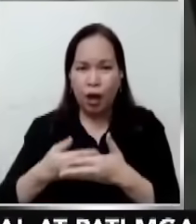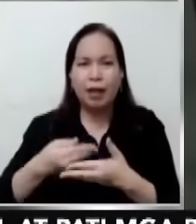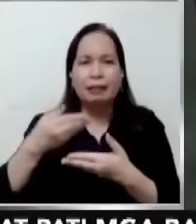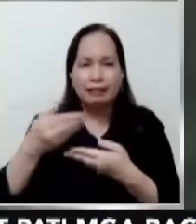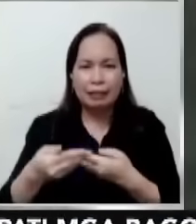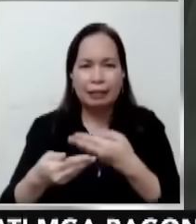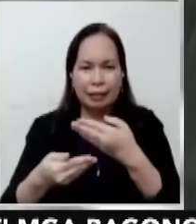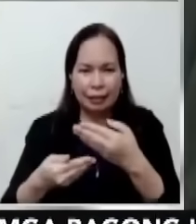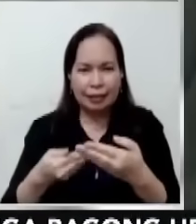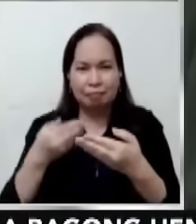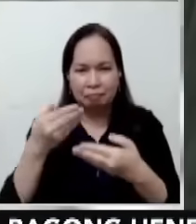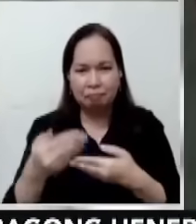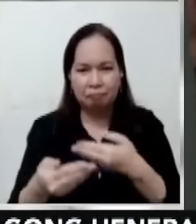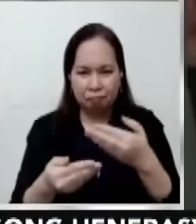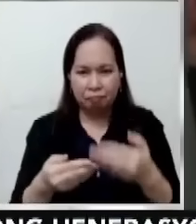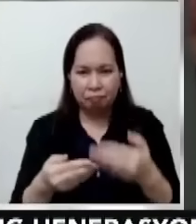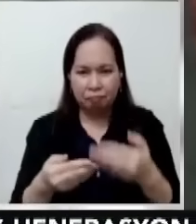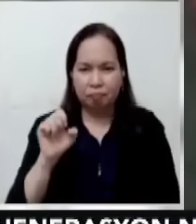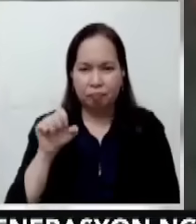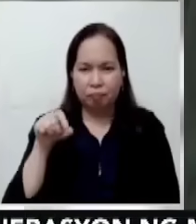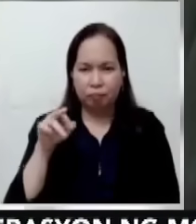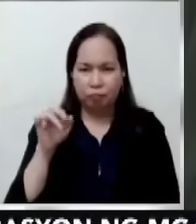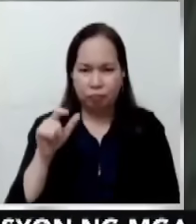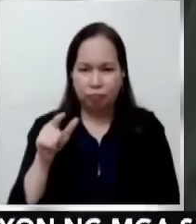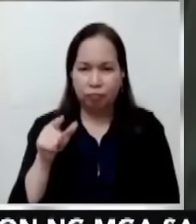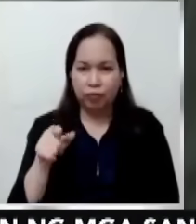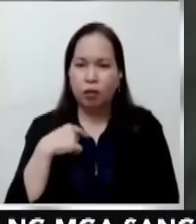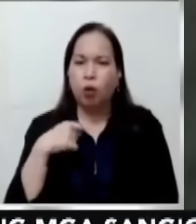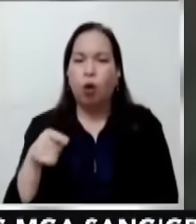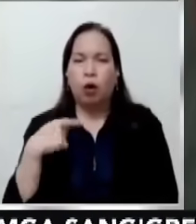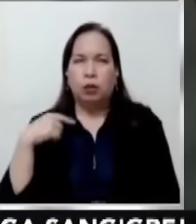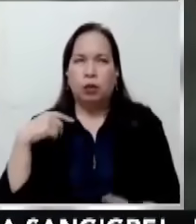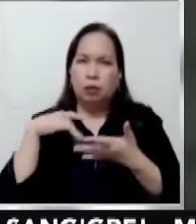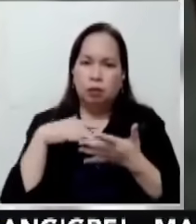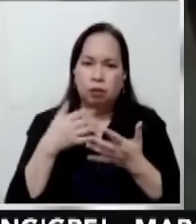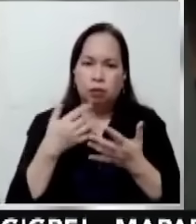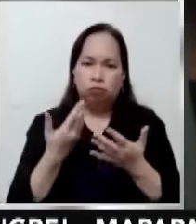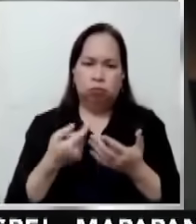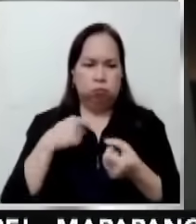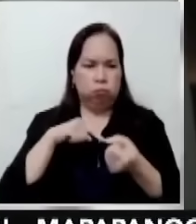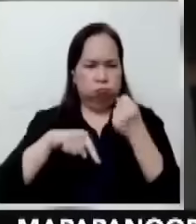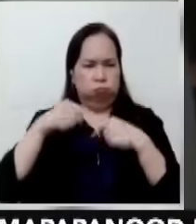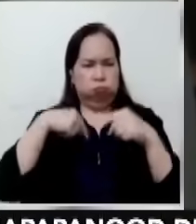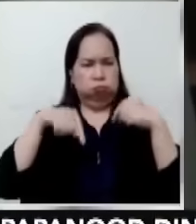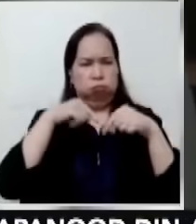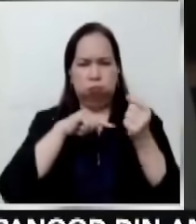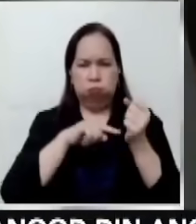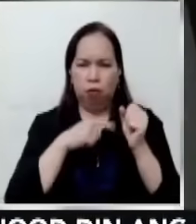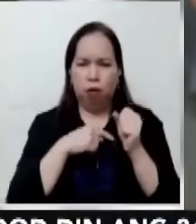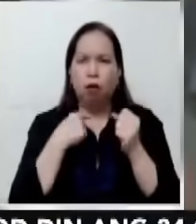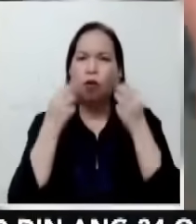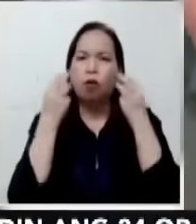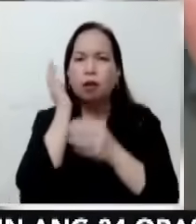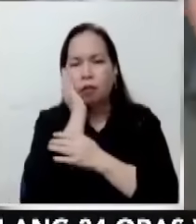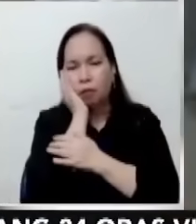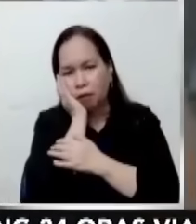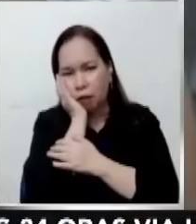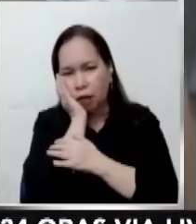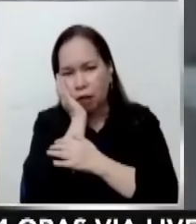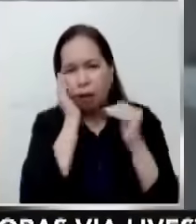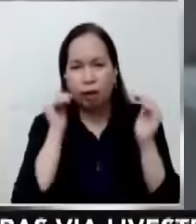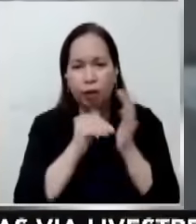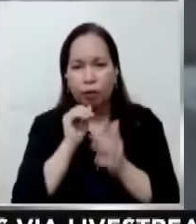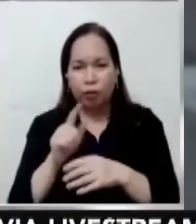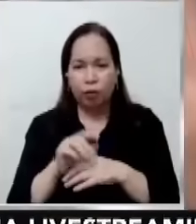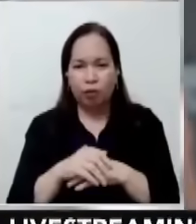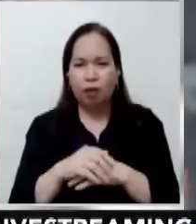Since kailangan kong aralin yung backbone kung saan kami nagmula, kailangan ko talaga siyang panoorin ulit. Nabawasan na yung pag-iisip